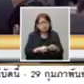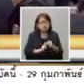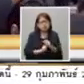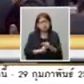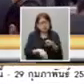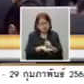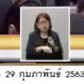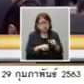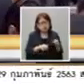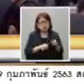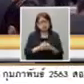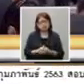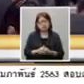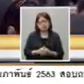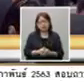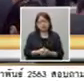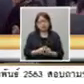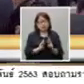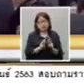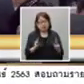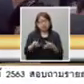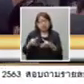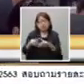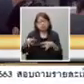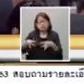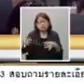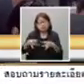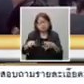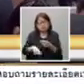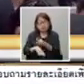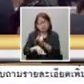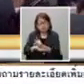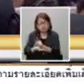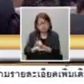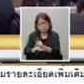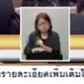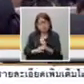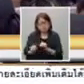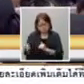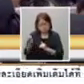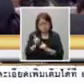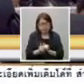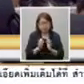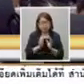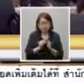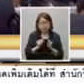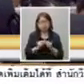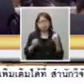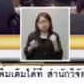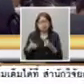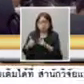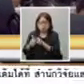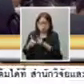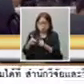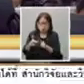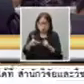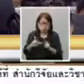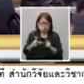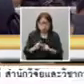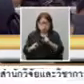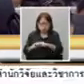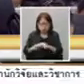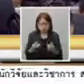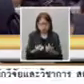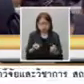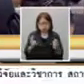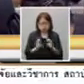ส่วนของวิปฝ่ายค้านประธานวิปฝ่ายค้านก็ไปด้วยแล้วก็ยังมีอีกหลายท่านไปนั่งร่วมใน